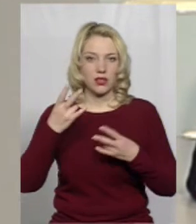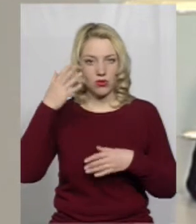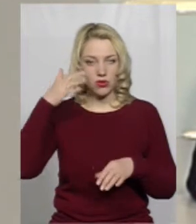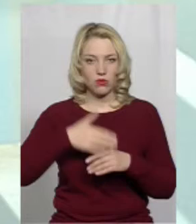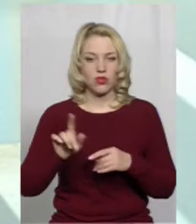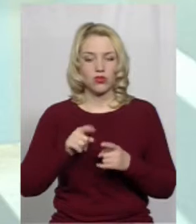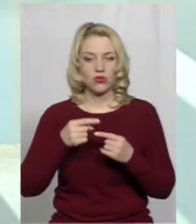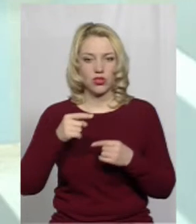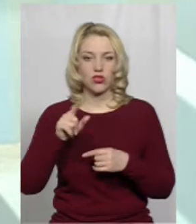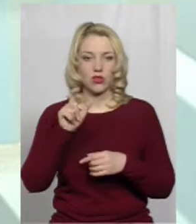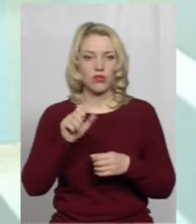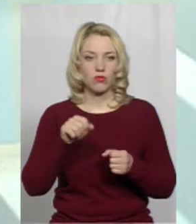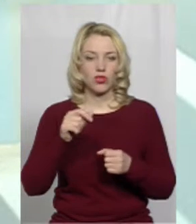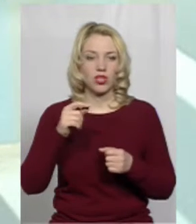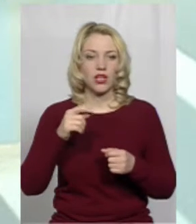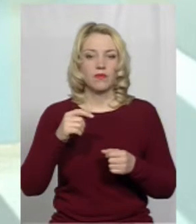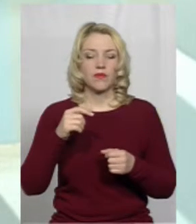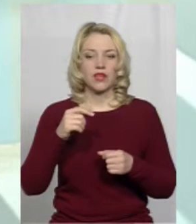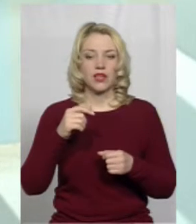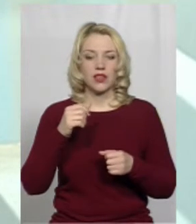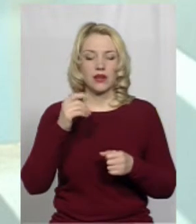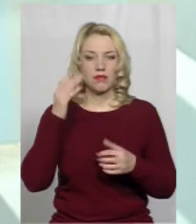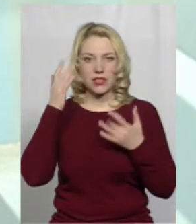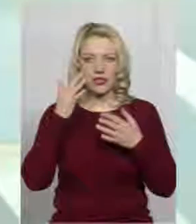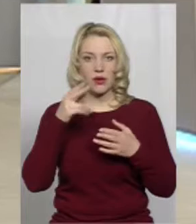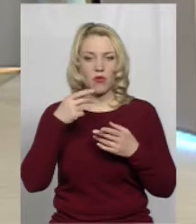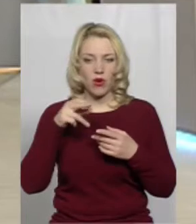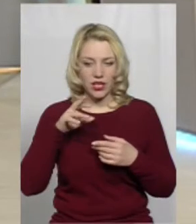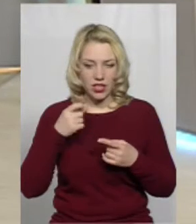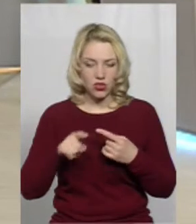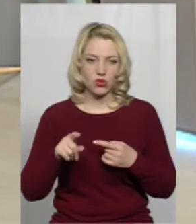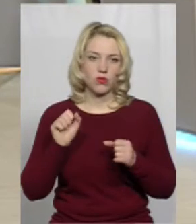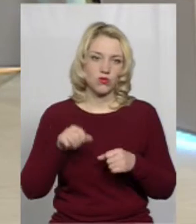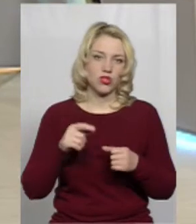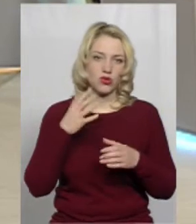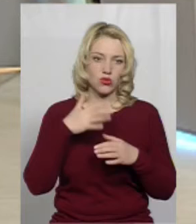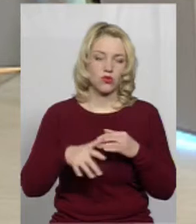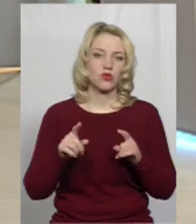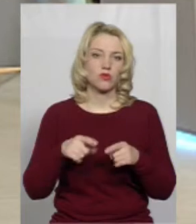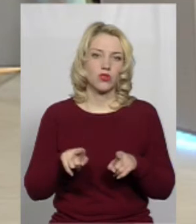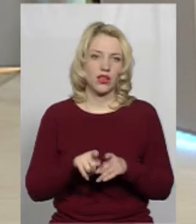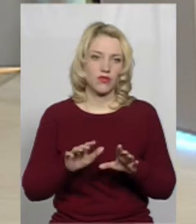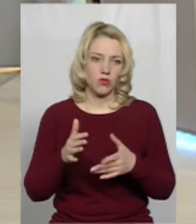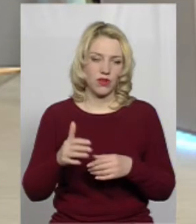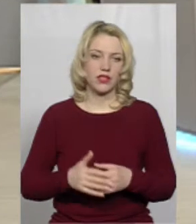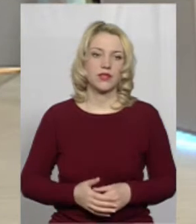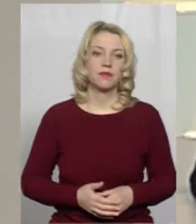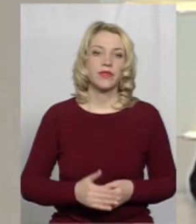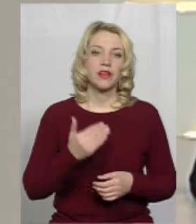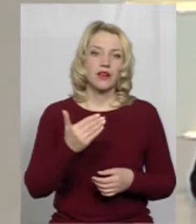людина може мислити по-іншому і розуміти, чому це відбувається. Пані Галино, ви трошечки